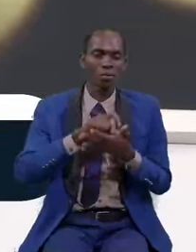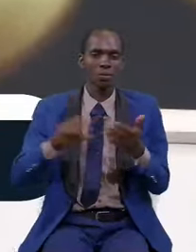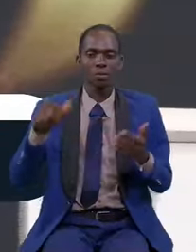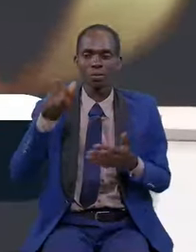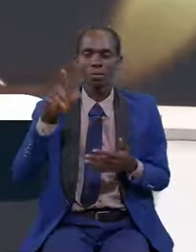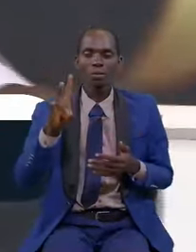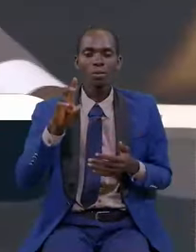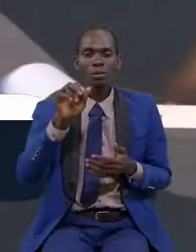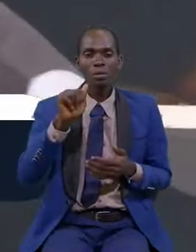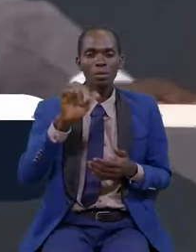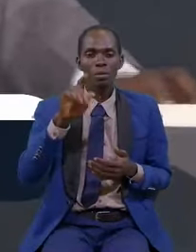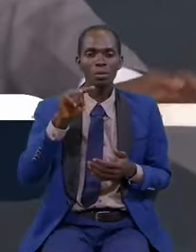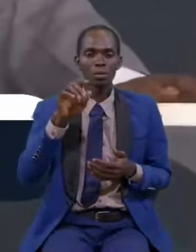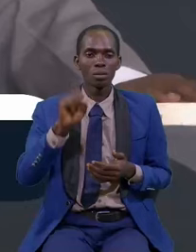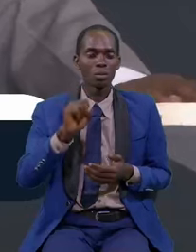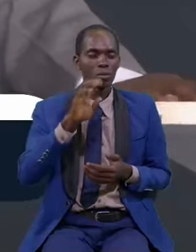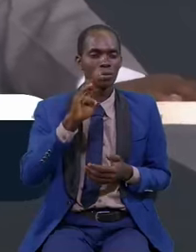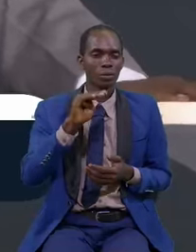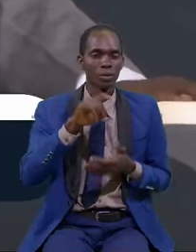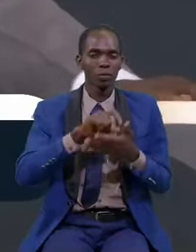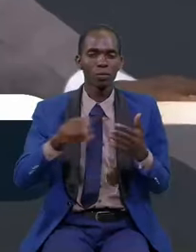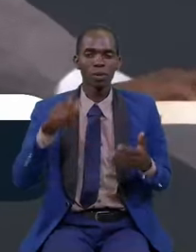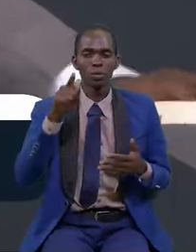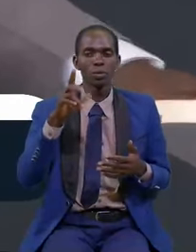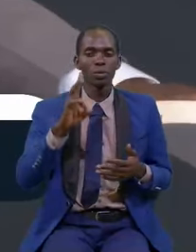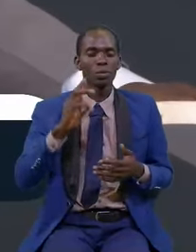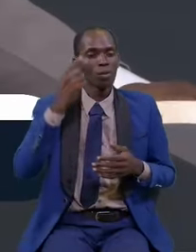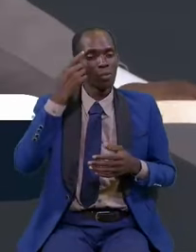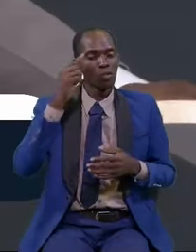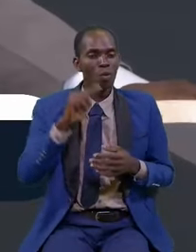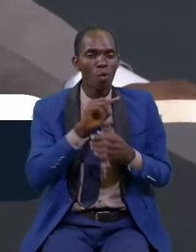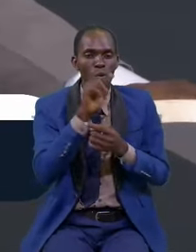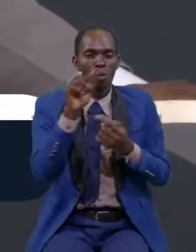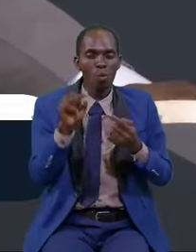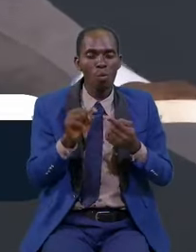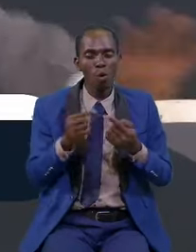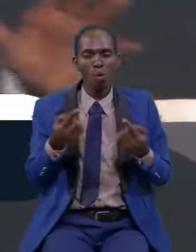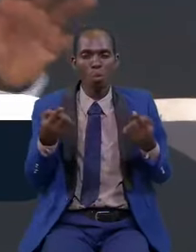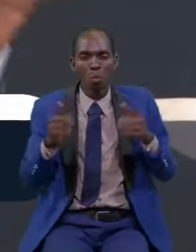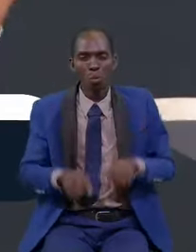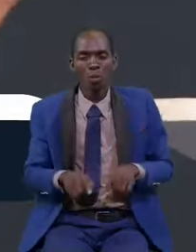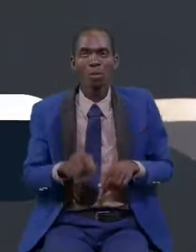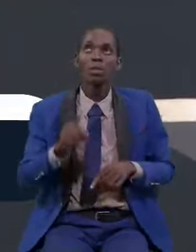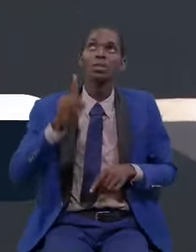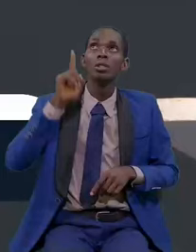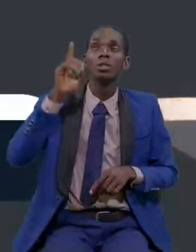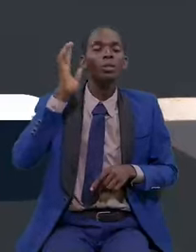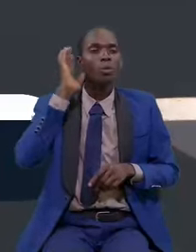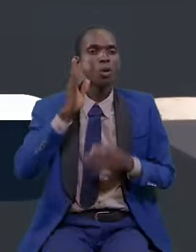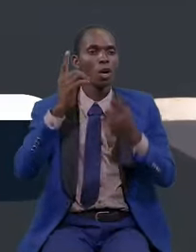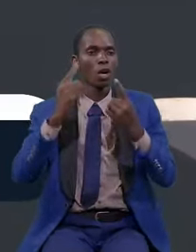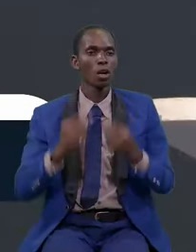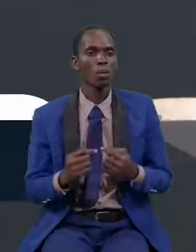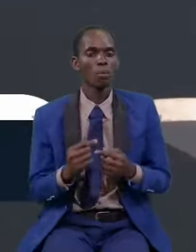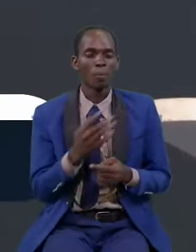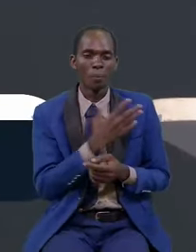verset 27. Acts 14, verset 27. Après leur arrivée,